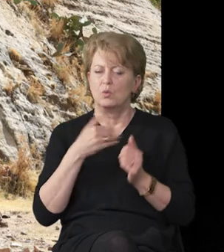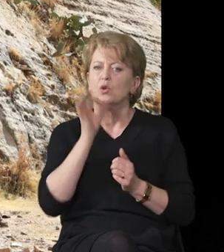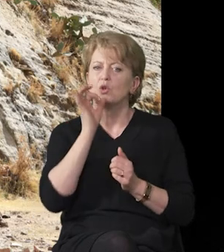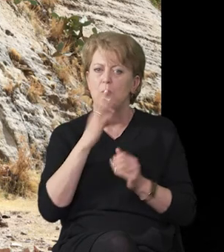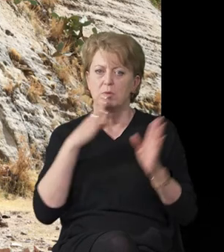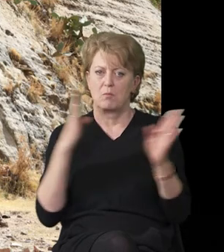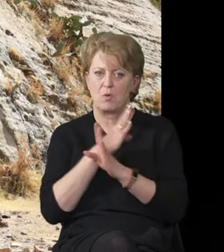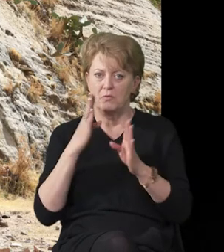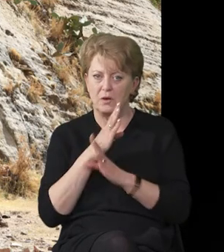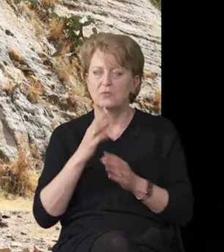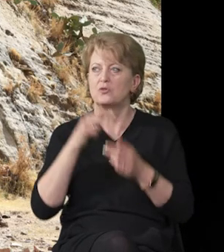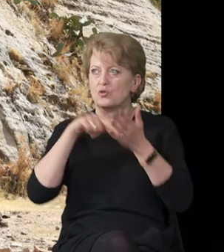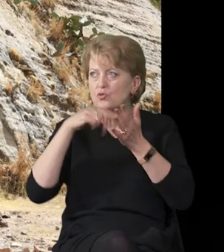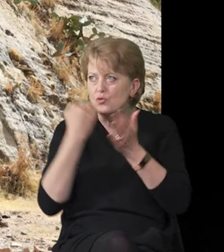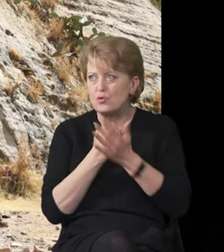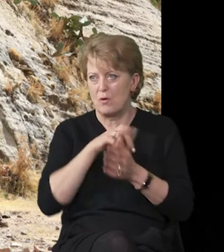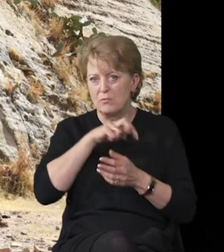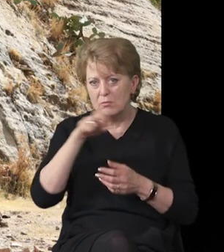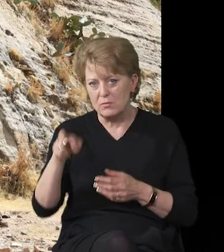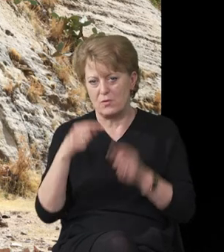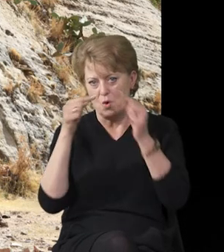maleńkich kościołków.